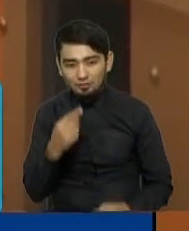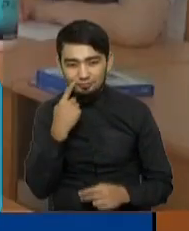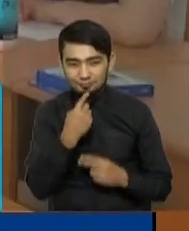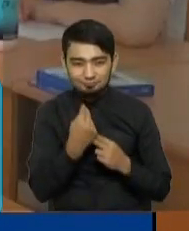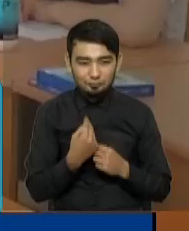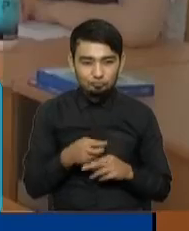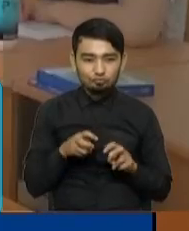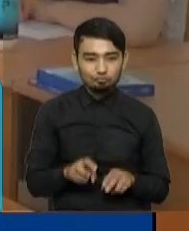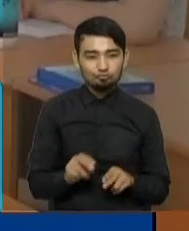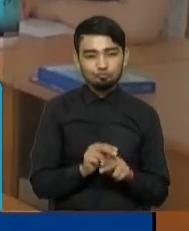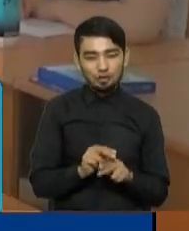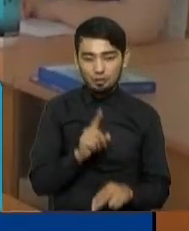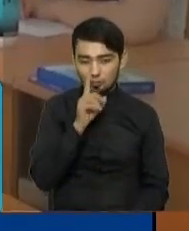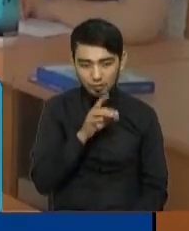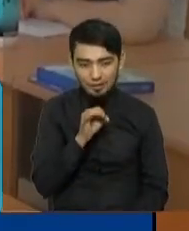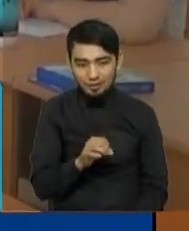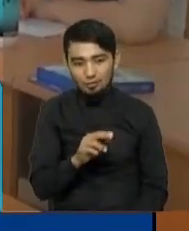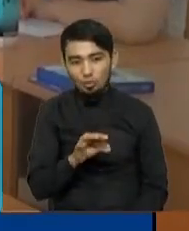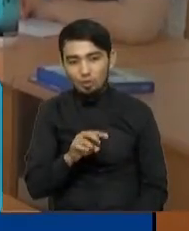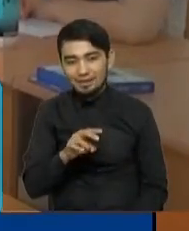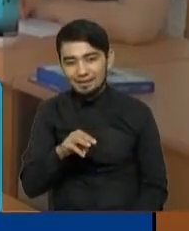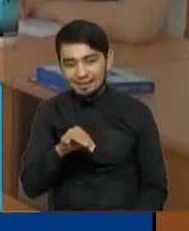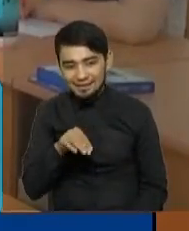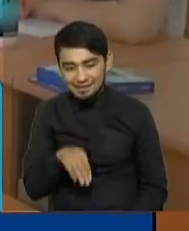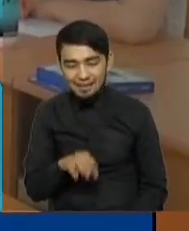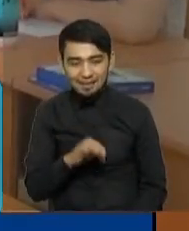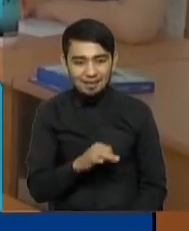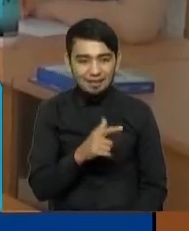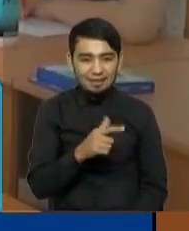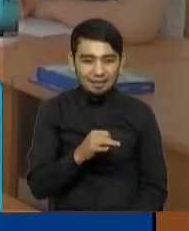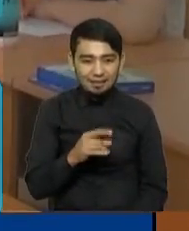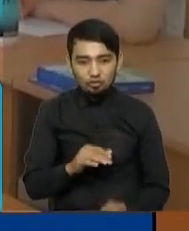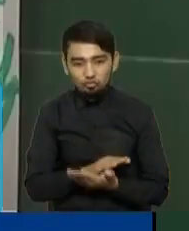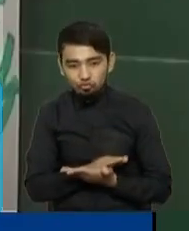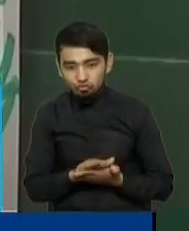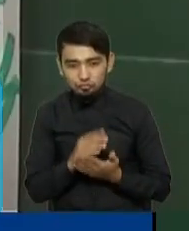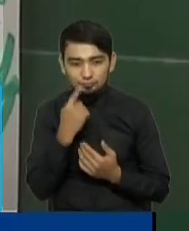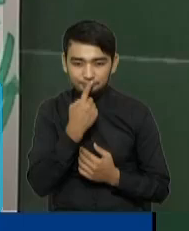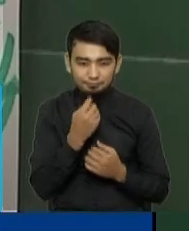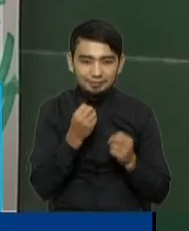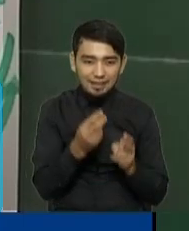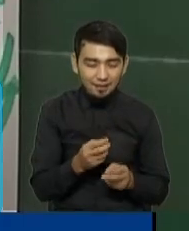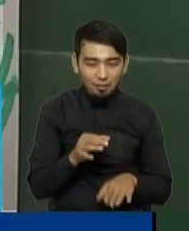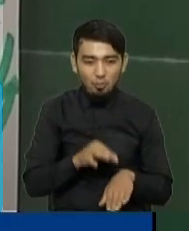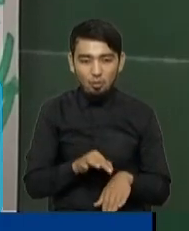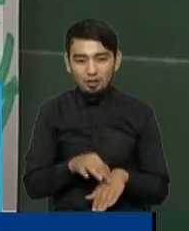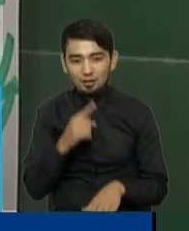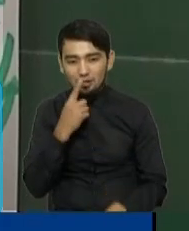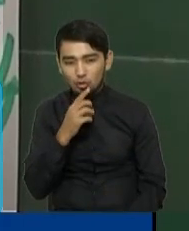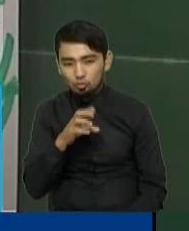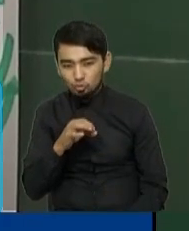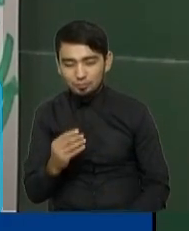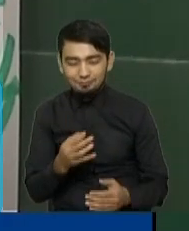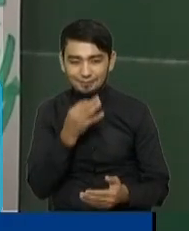жүргізбейді. Дантистер мен гигиенистер балаларға ауыз қуысы гигиенасын сақтауды үйретіп, тіс ауруларының алдын алуға жұмыс